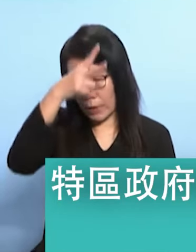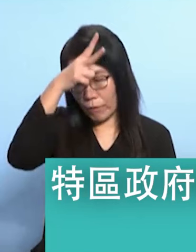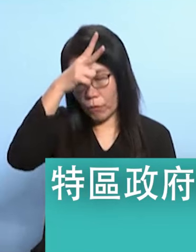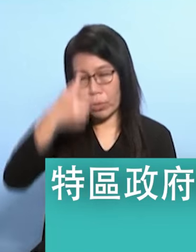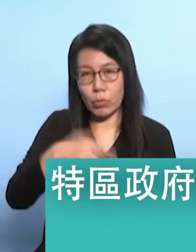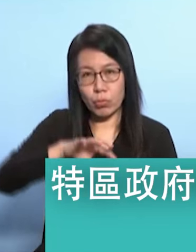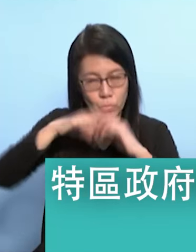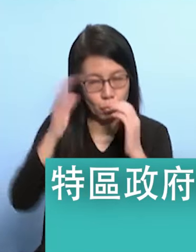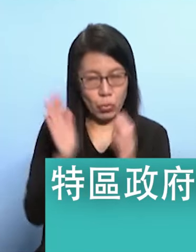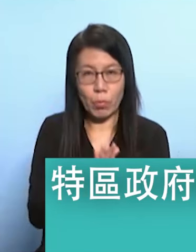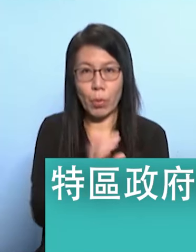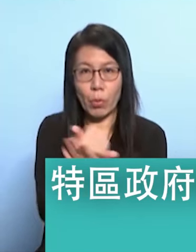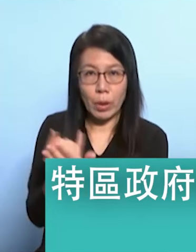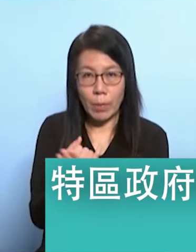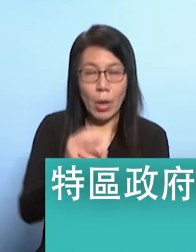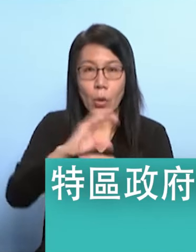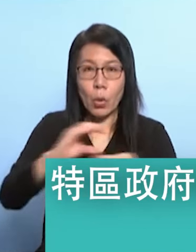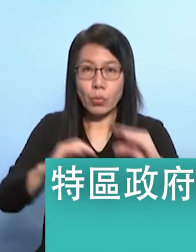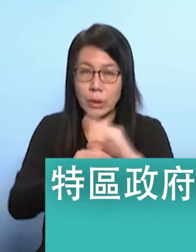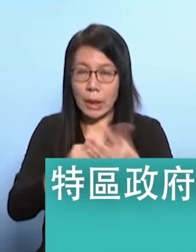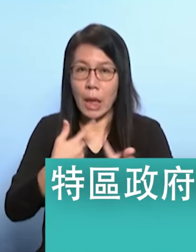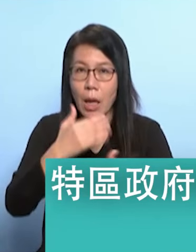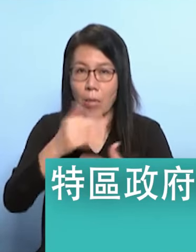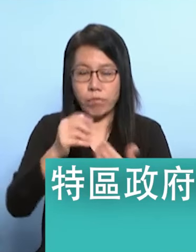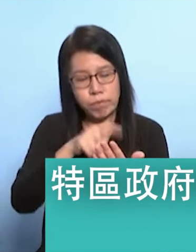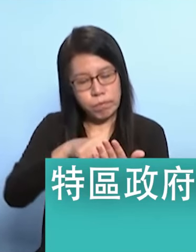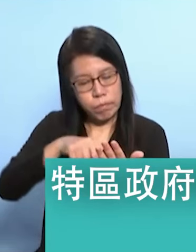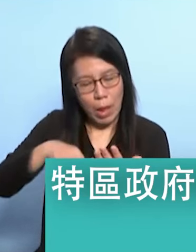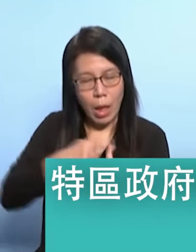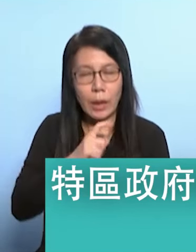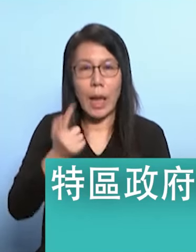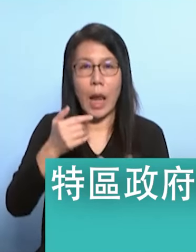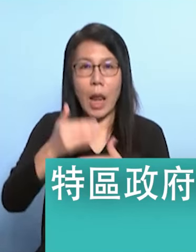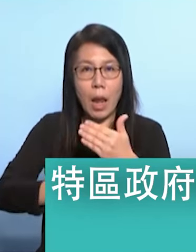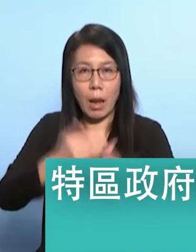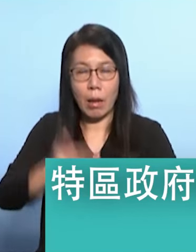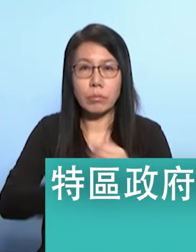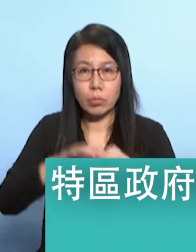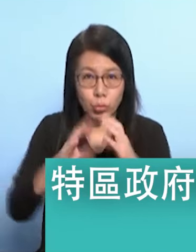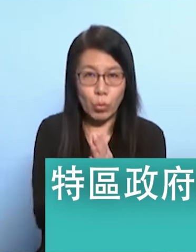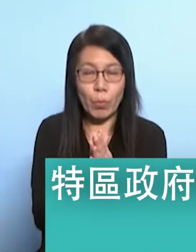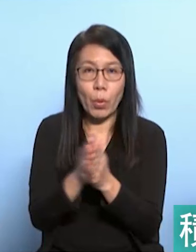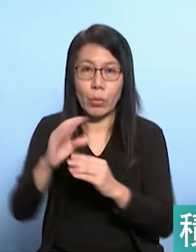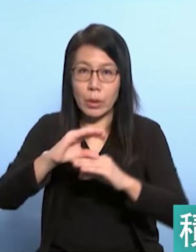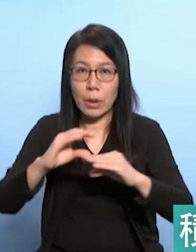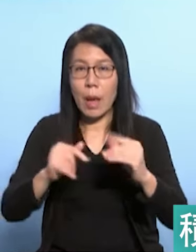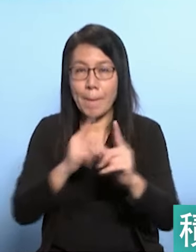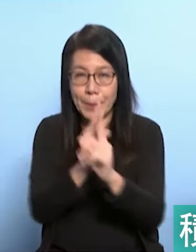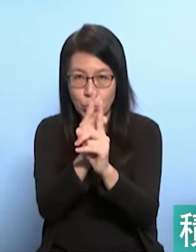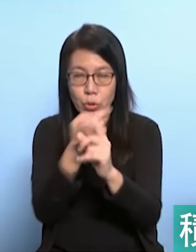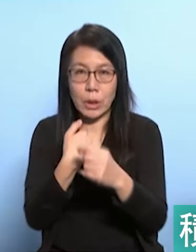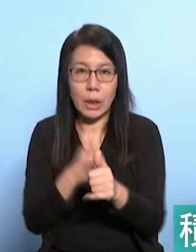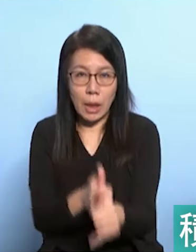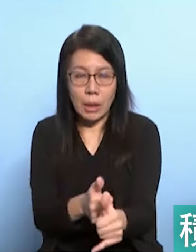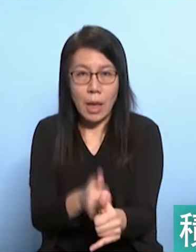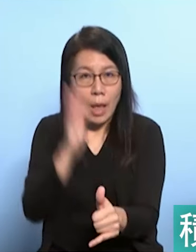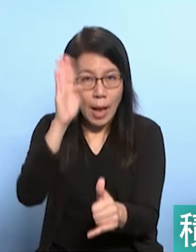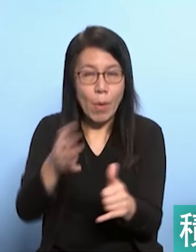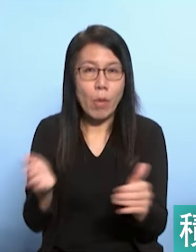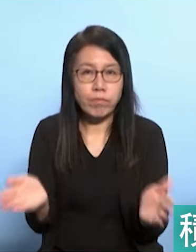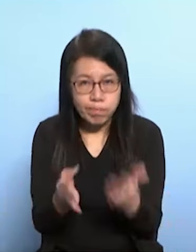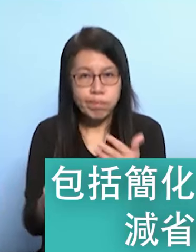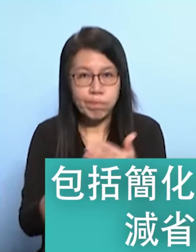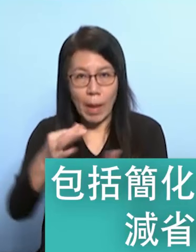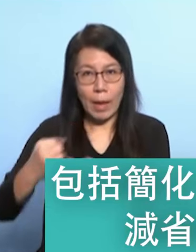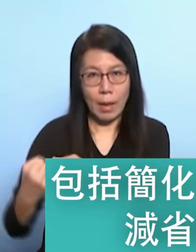面檢視公務工程的審批流程和統整建造標準，積極協助業界提升競爭